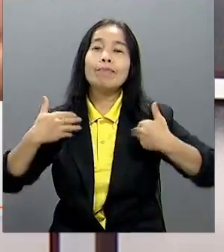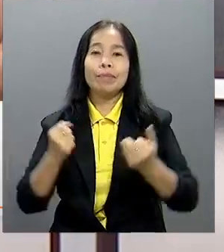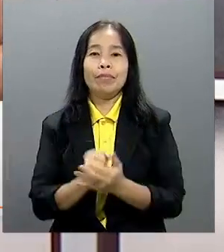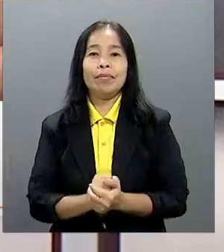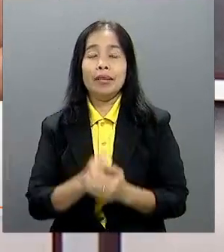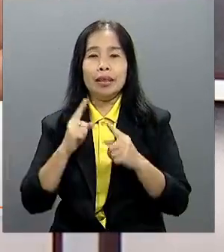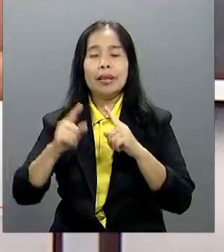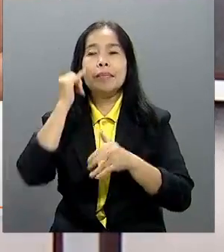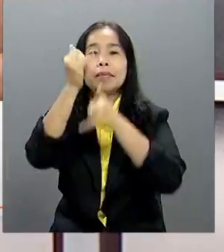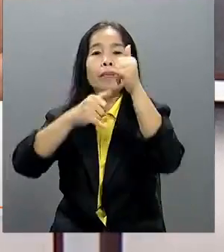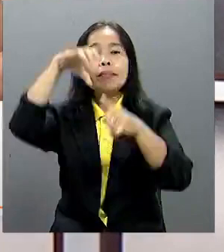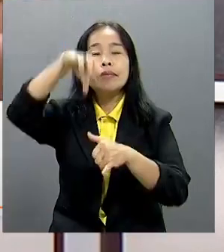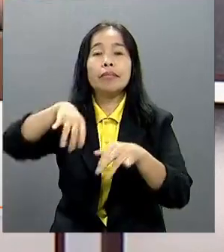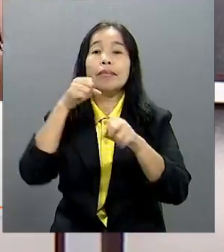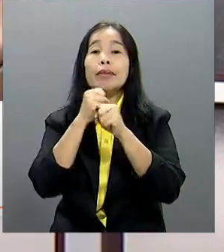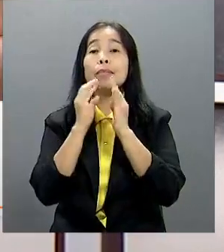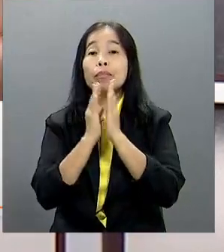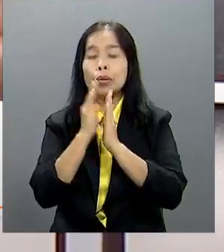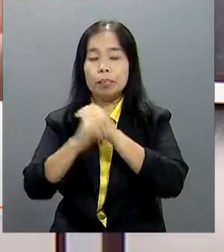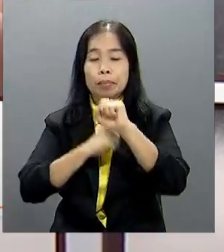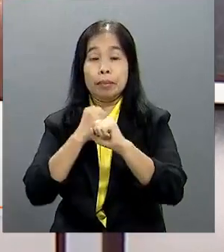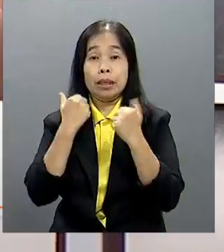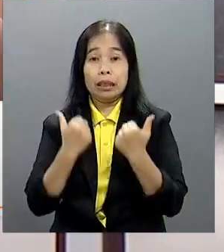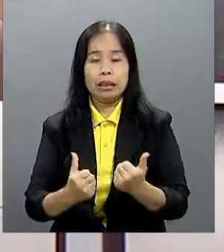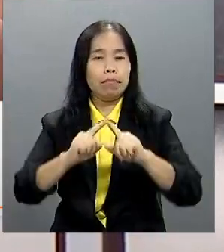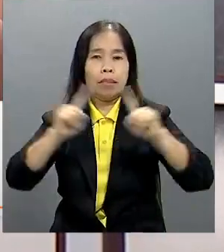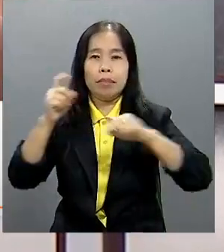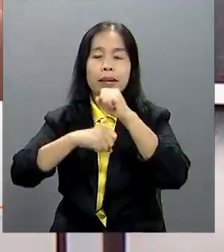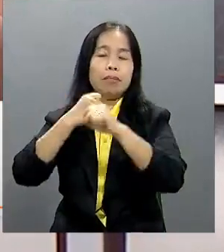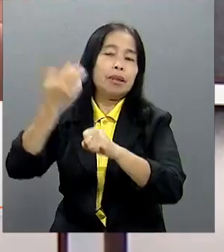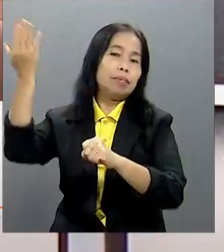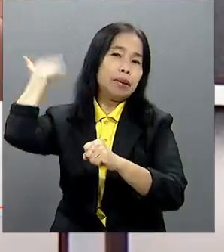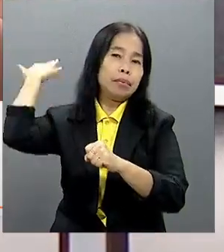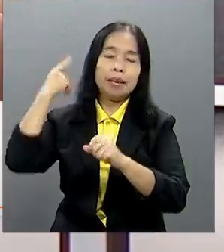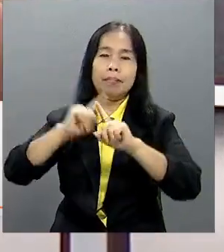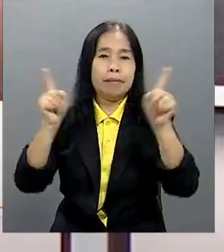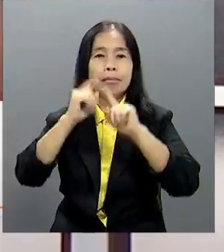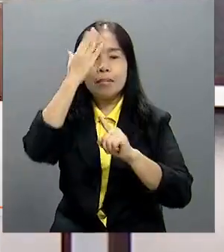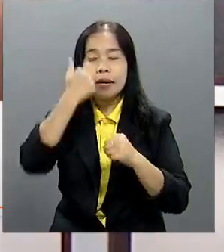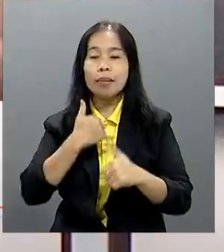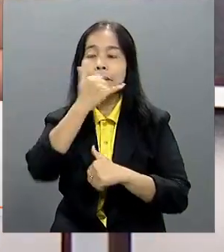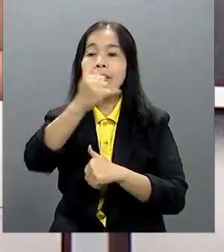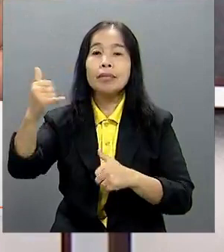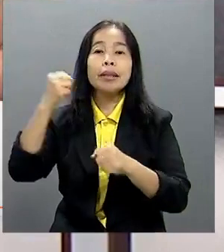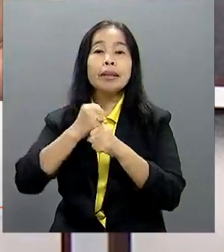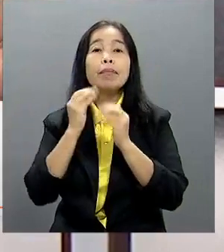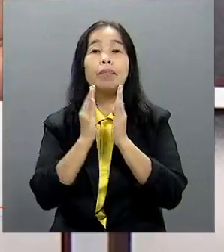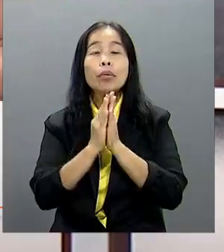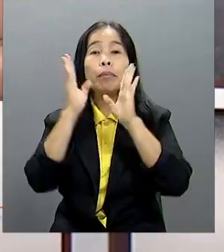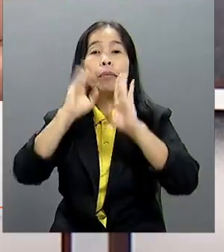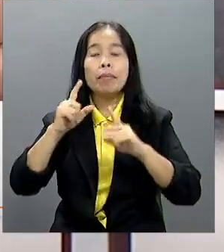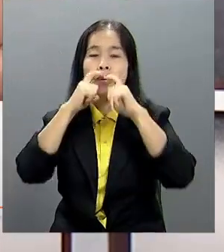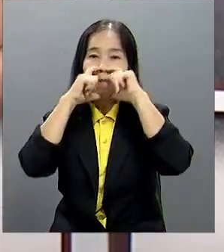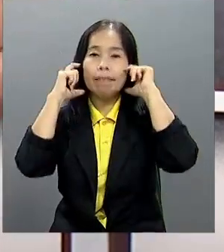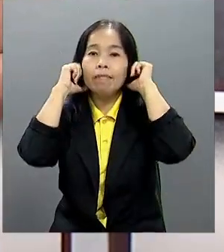ในปีนี้อาจจะแตกต่างกว่าทุกๆปีที่ผ่านมาเพราะว่าเราอาจจะต้องไปทำบุญด้วยการใส่หน้ากากเข้าหากัน